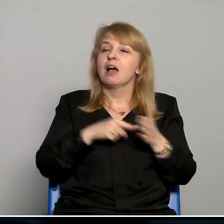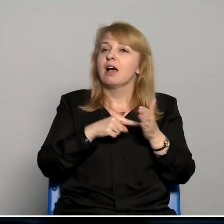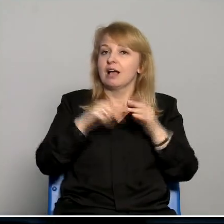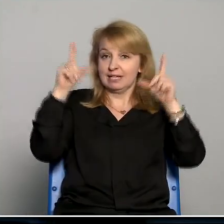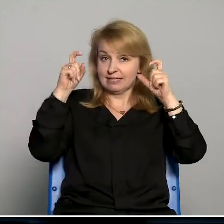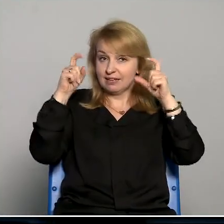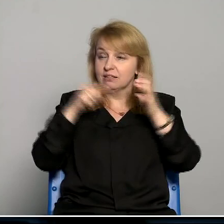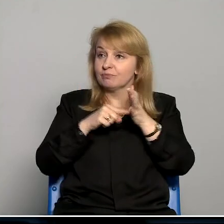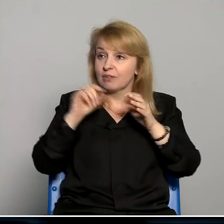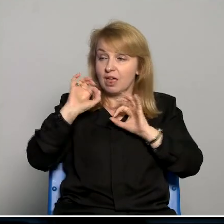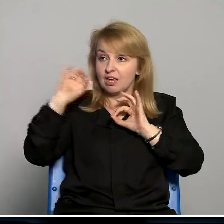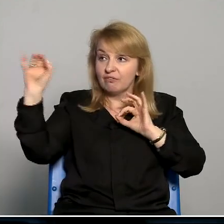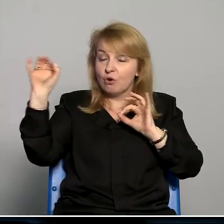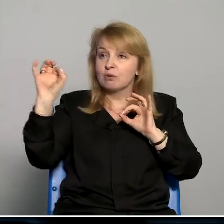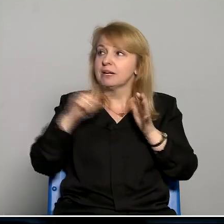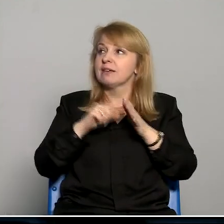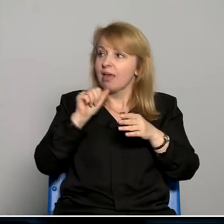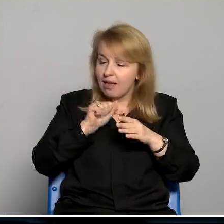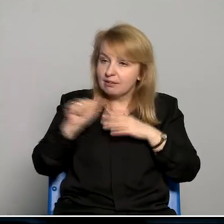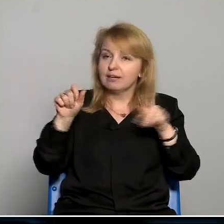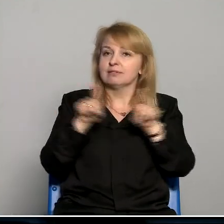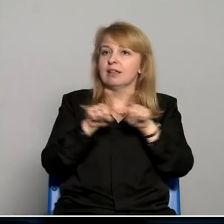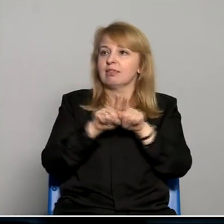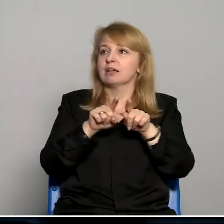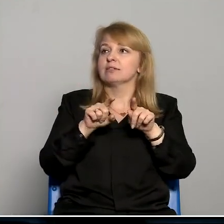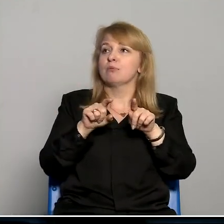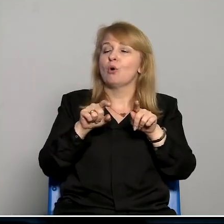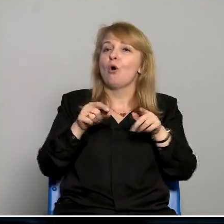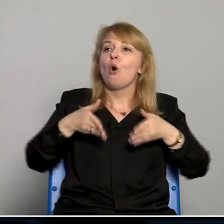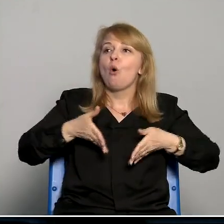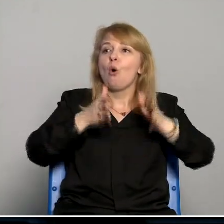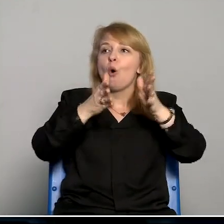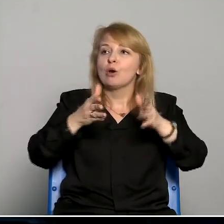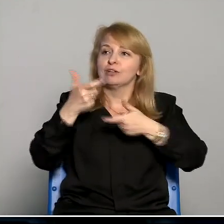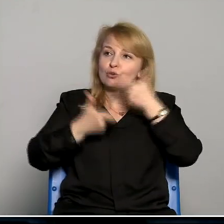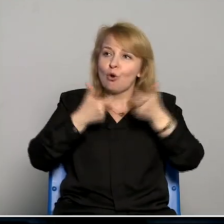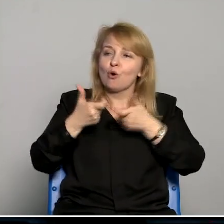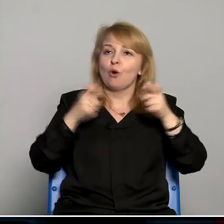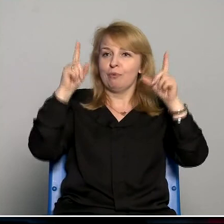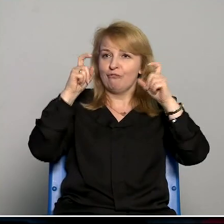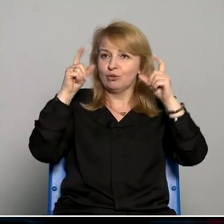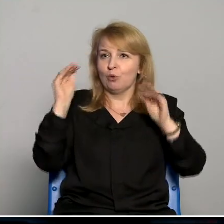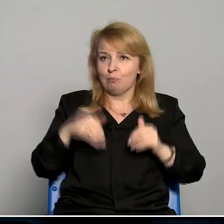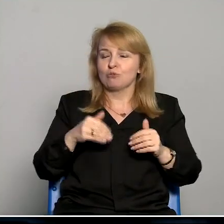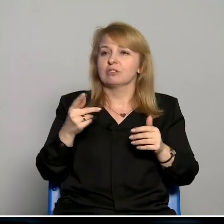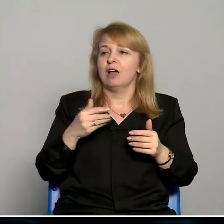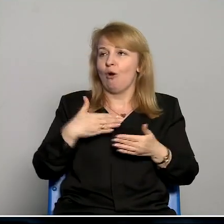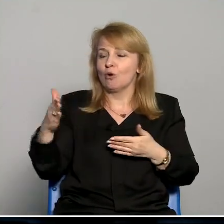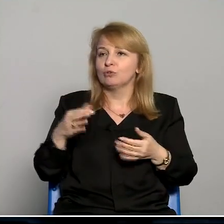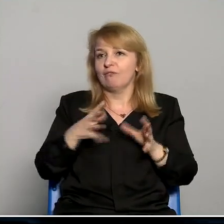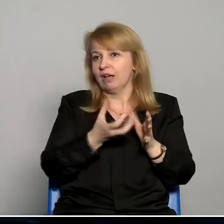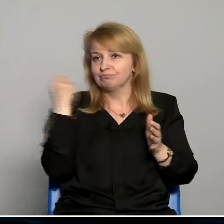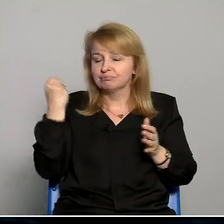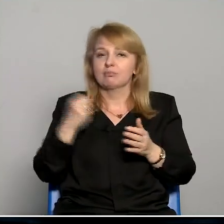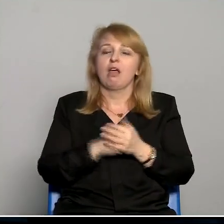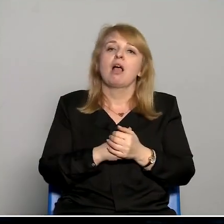krótka informacja. Jest tutaj też w holu fotobudka, można sobie robić zdjęcia i odebrać od razu. I jeszcze jedna